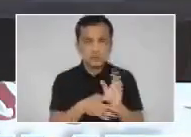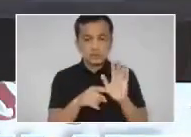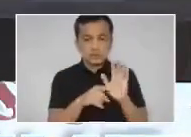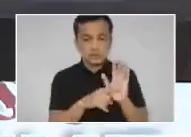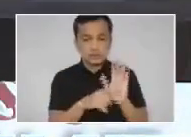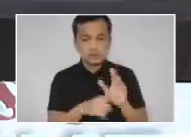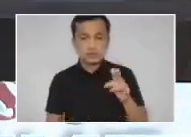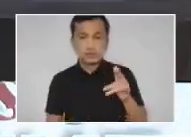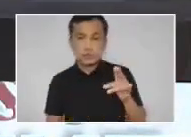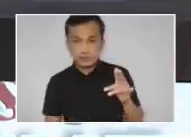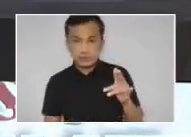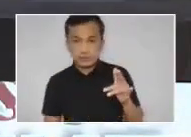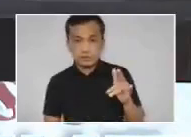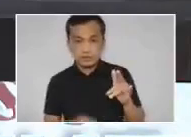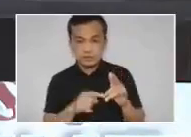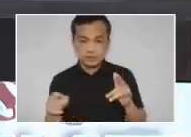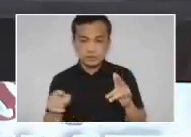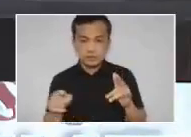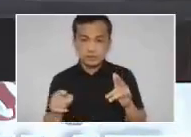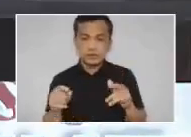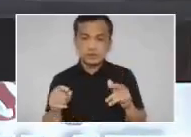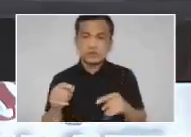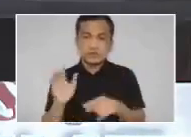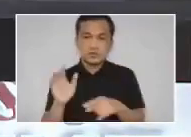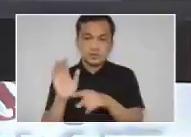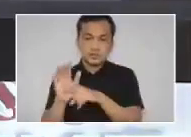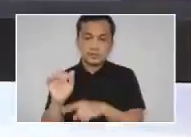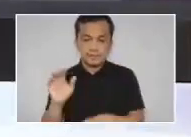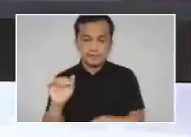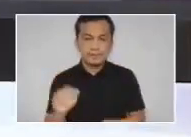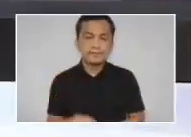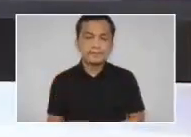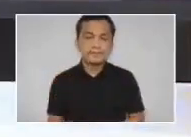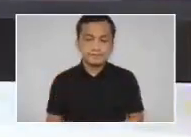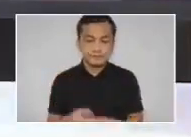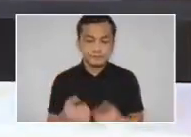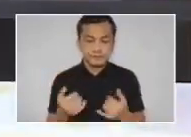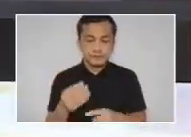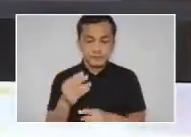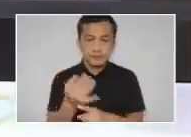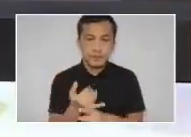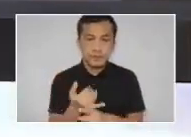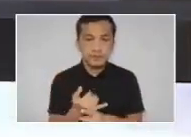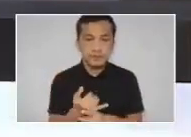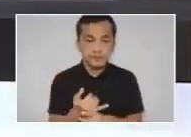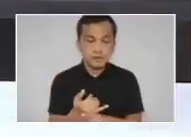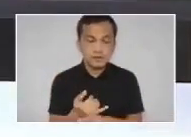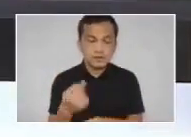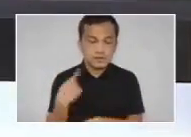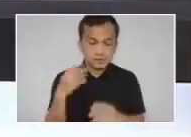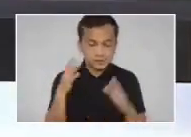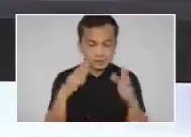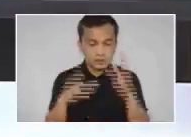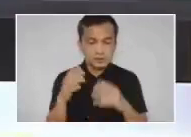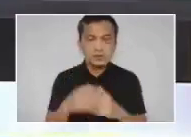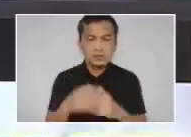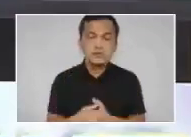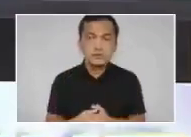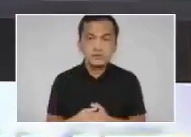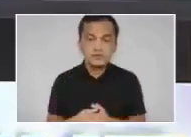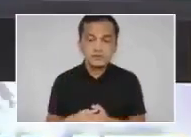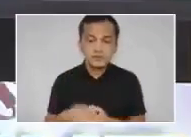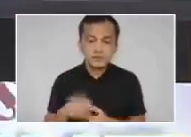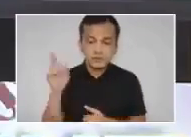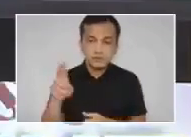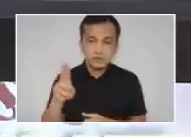Solante. Hi, good morning. Good morning. Good morning po, Doc. Diane Kirar po ito. Live po tayo sa Rise and Shine Pilipinas. Dr.